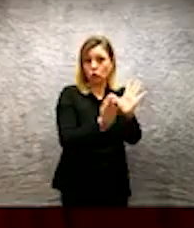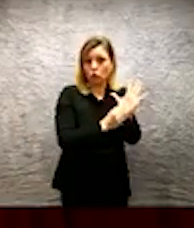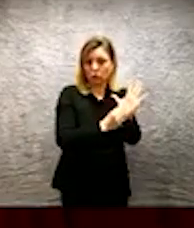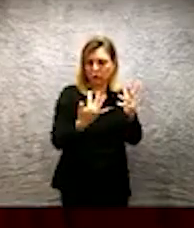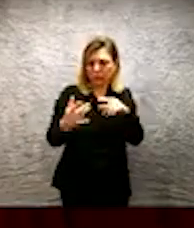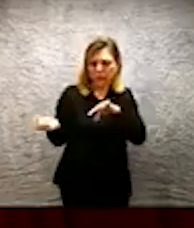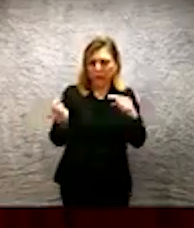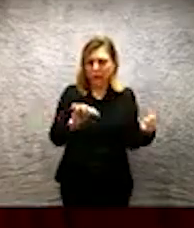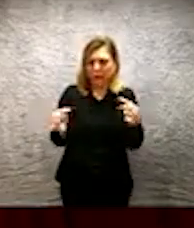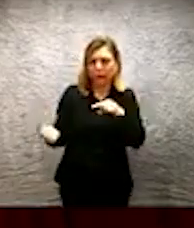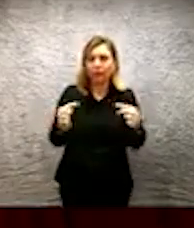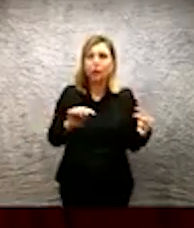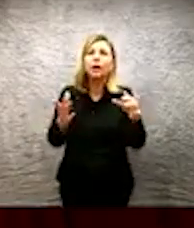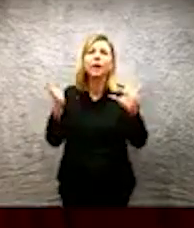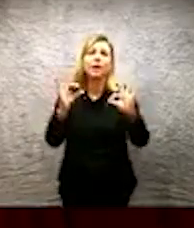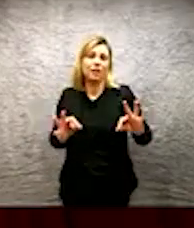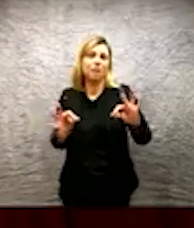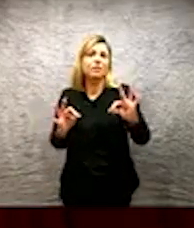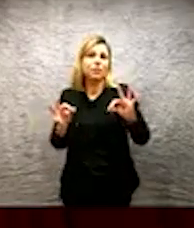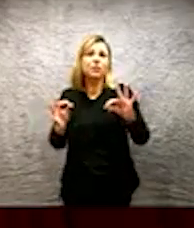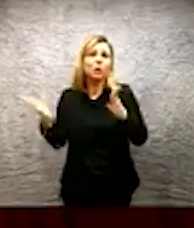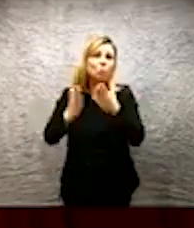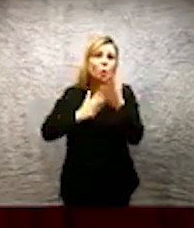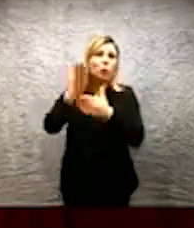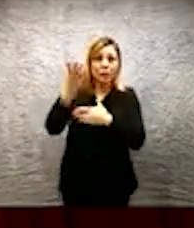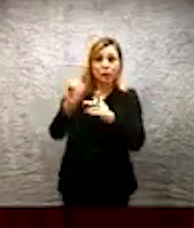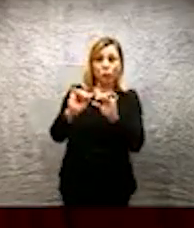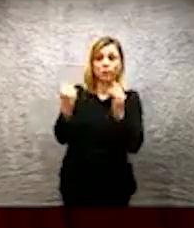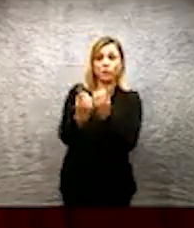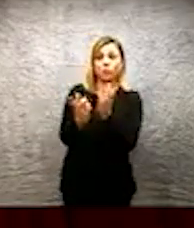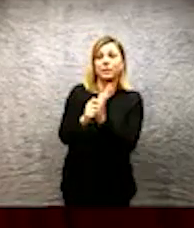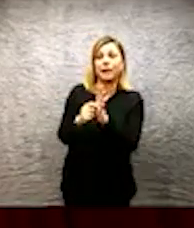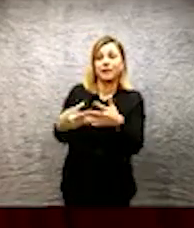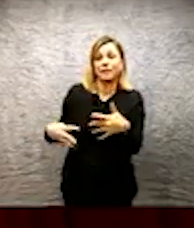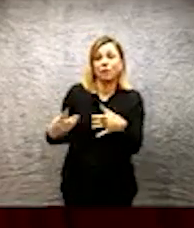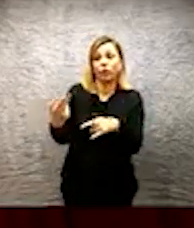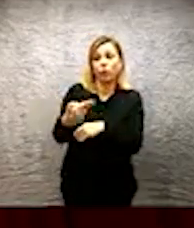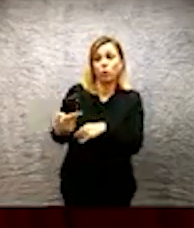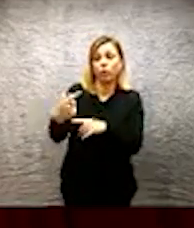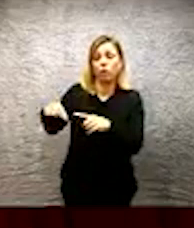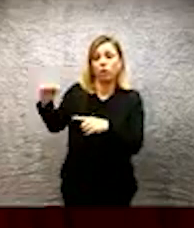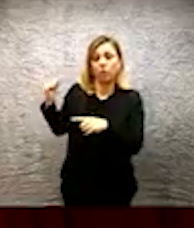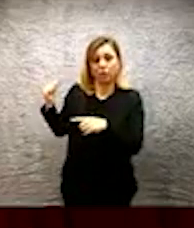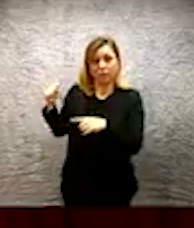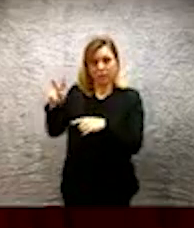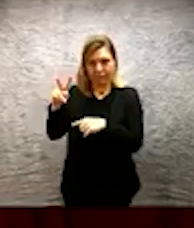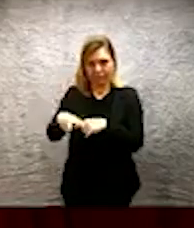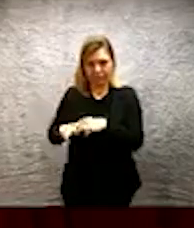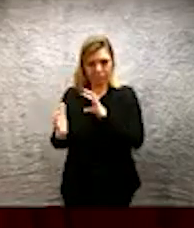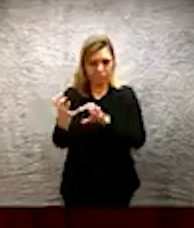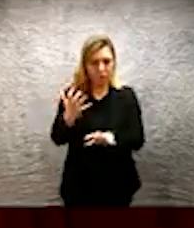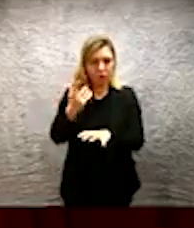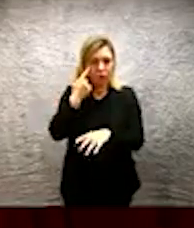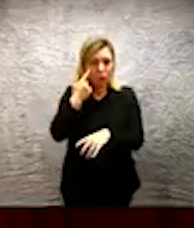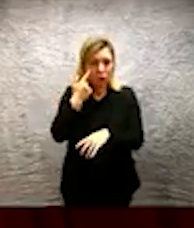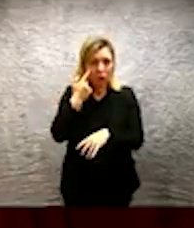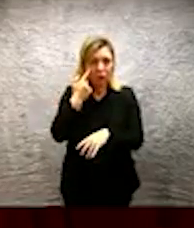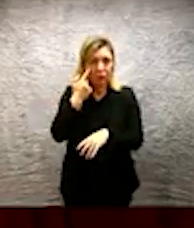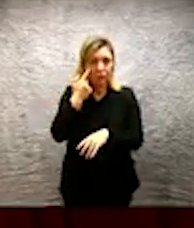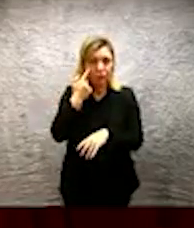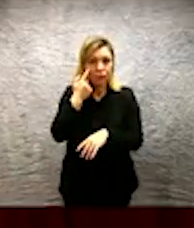le projet en commission le 19 novembre. Et en effet, c'est ce qui a pu ressortir, c'est que peut-être que